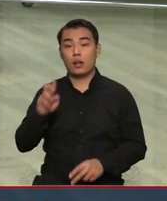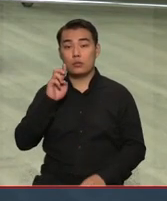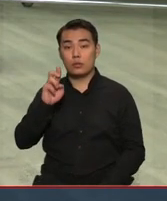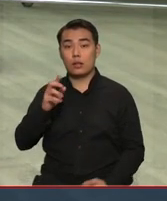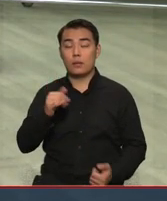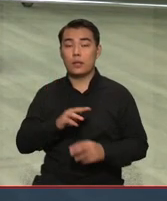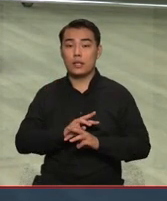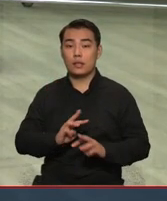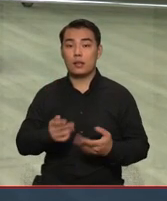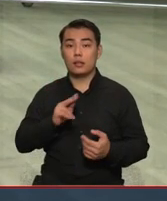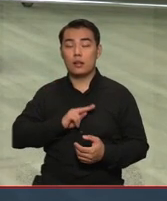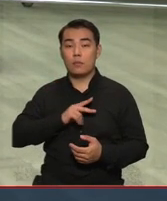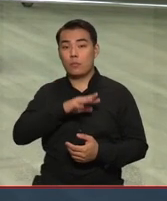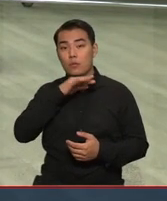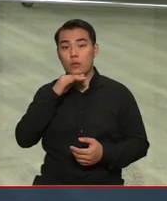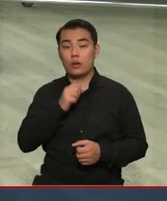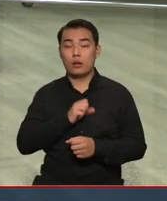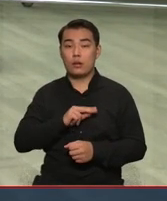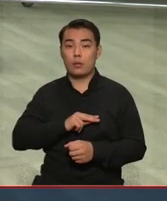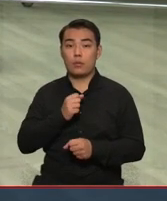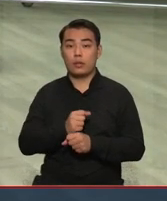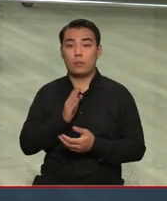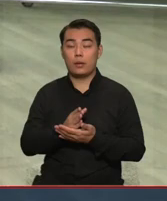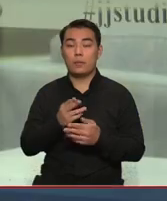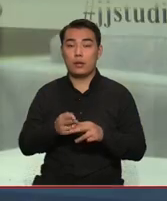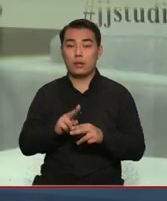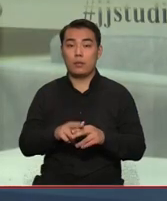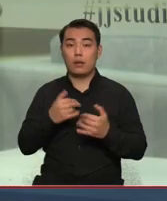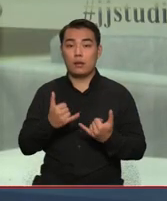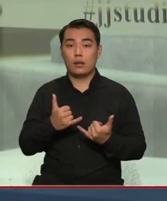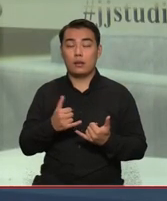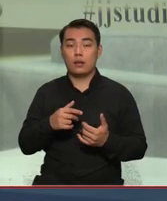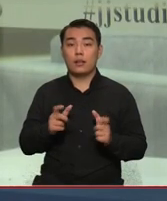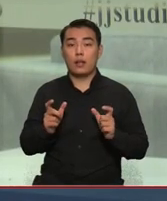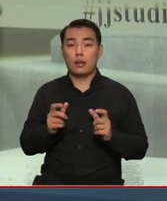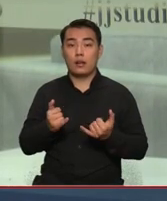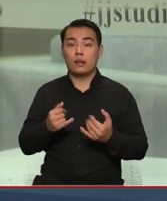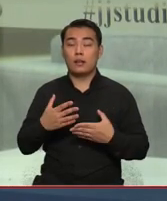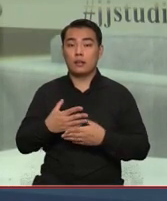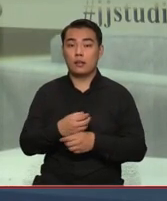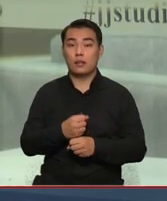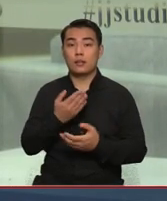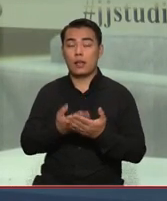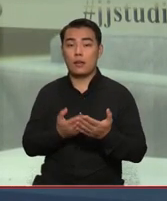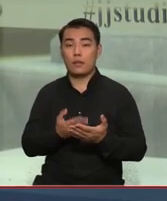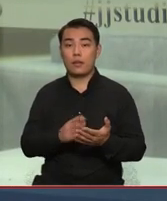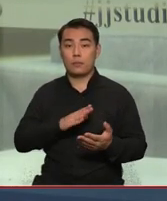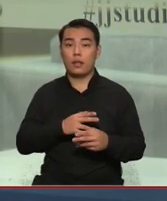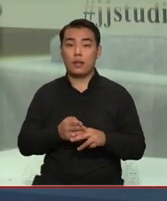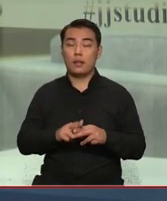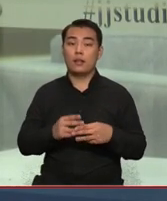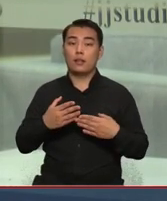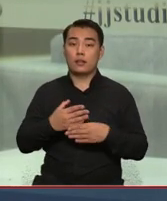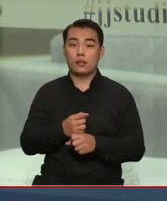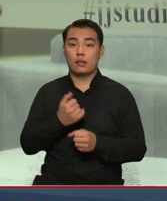үкіметтің министрліктен өтеді көптеген процедуралар бар. Соларды қысқартуға біз ұсыныстар бердік. Сол